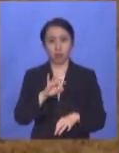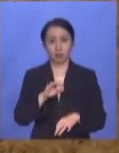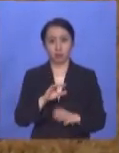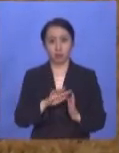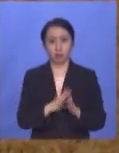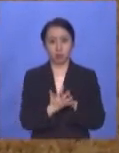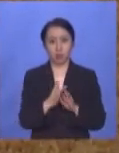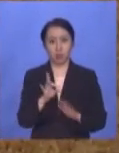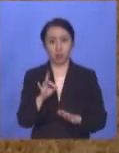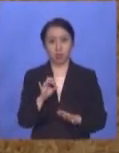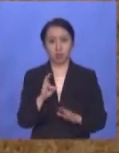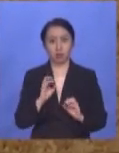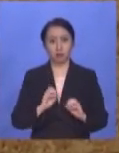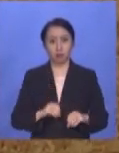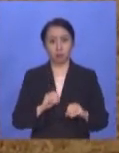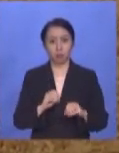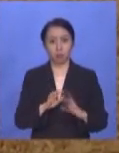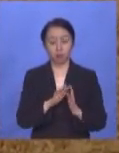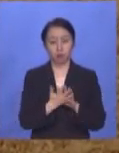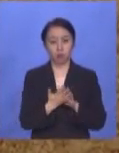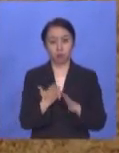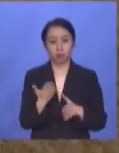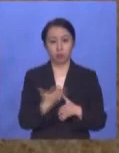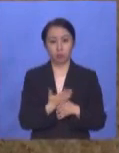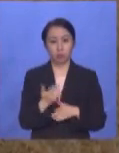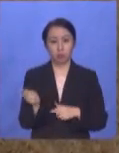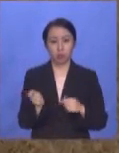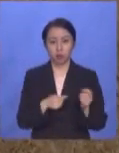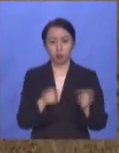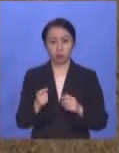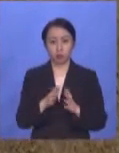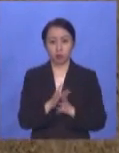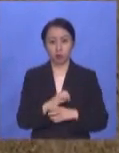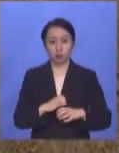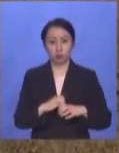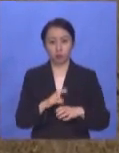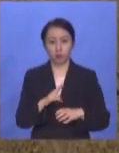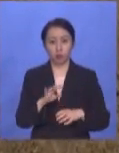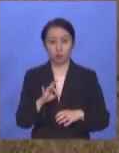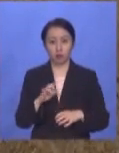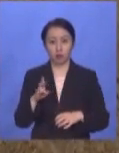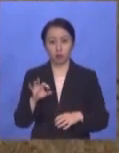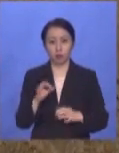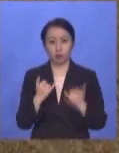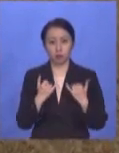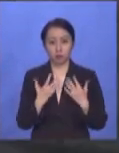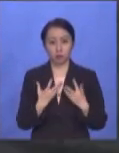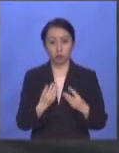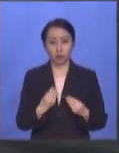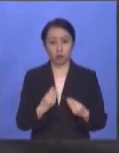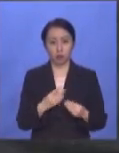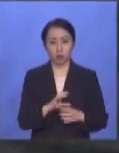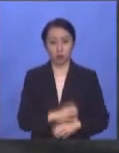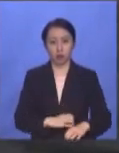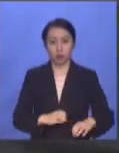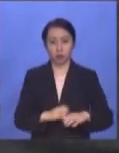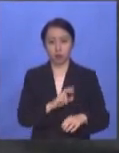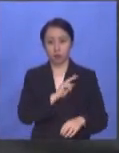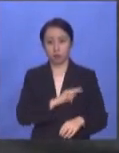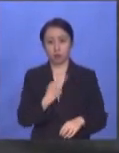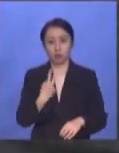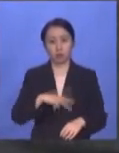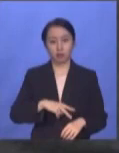селе Раисовка. Процветанию населенного пункта способствует руководитель товарищества Владимир Коваленко. На сегодняшний день в товариществе